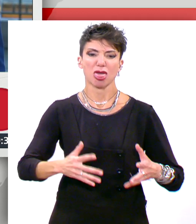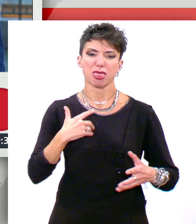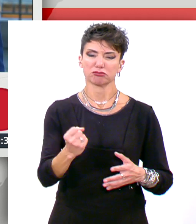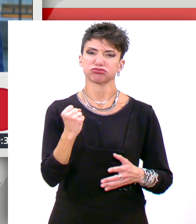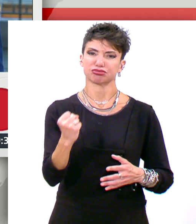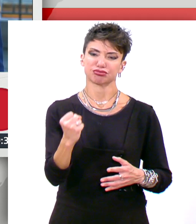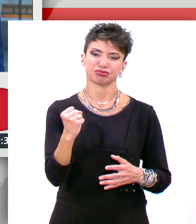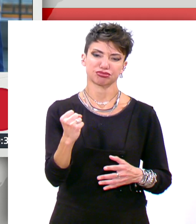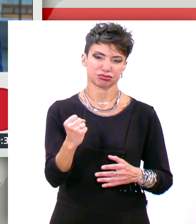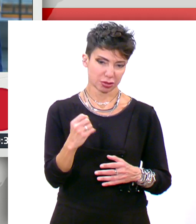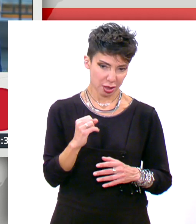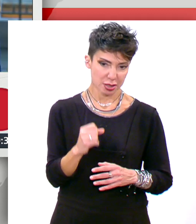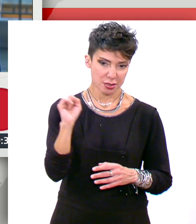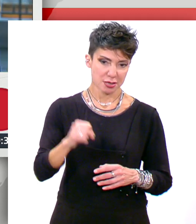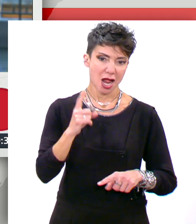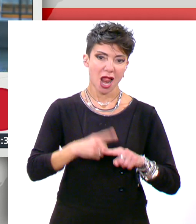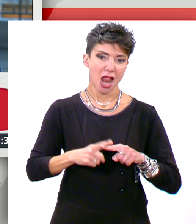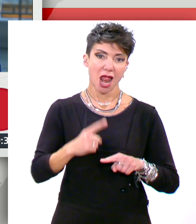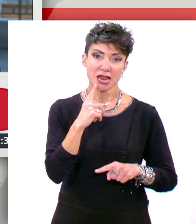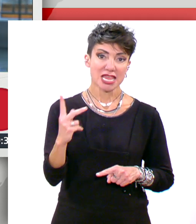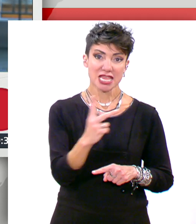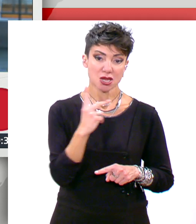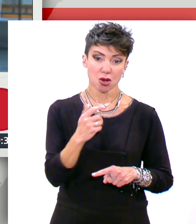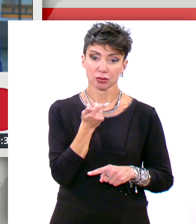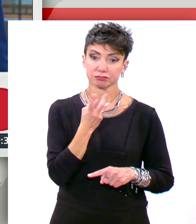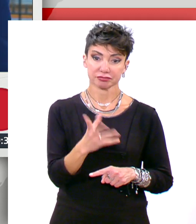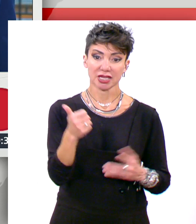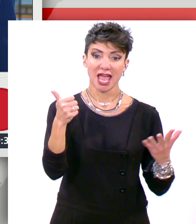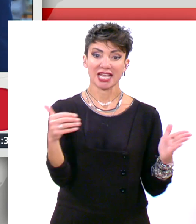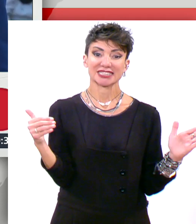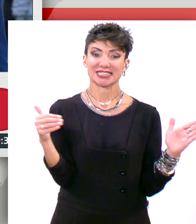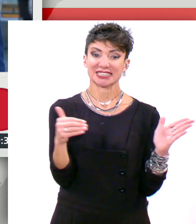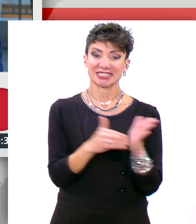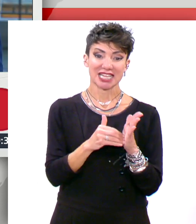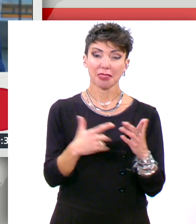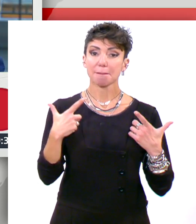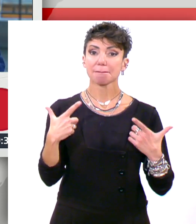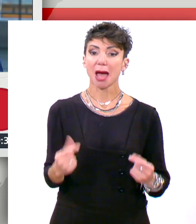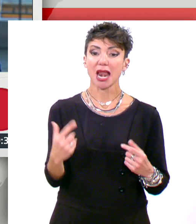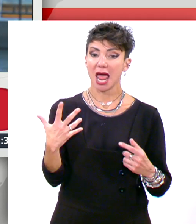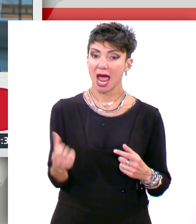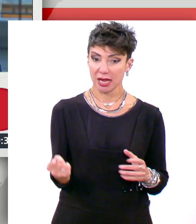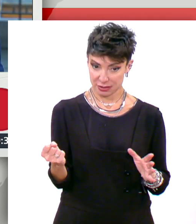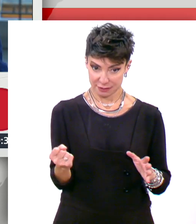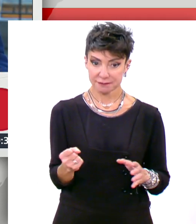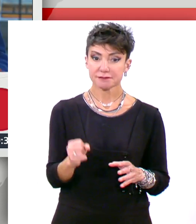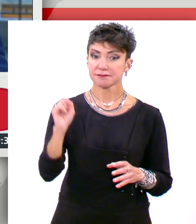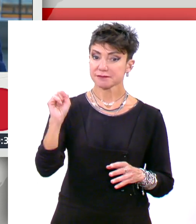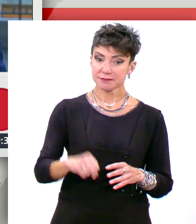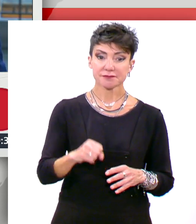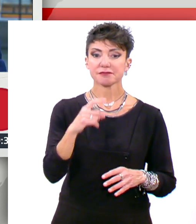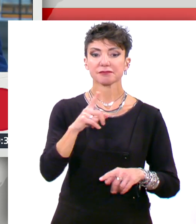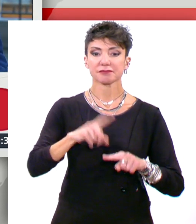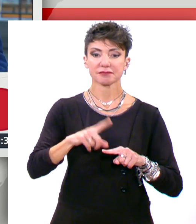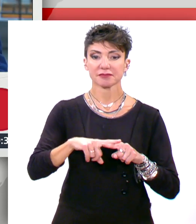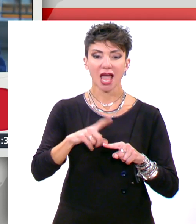πάρα πολύ έντονο. Η ελληνική κοινότητα αριθμεί 6.000 μέλη. Πάρα πολλοί Έλληνες